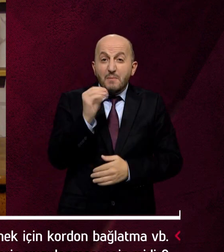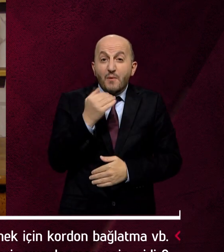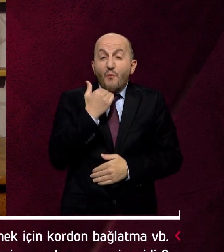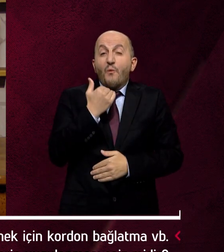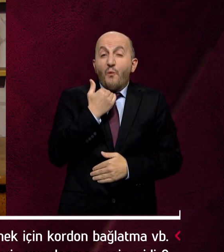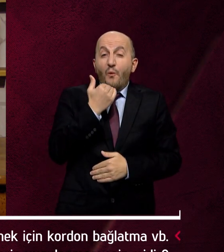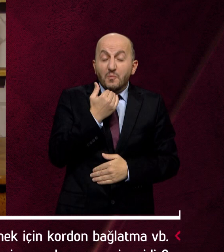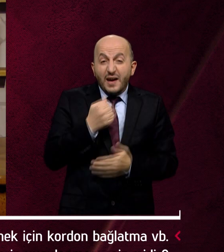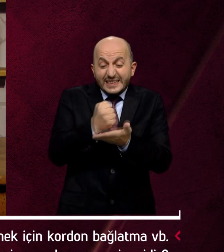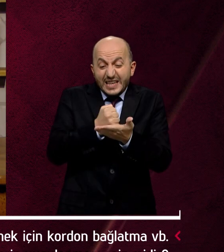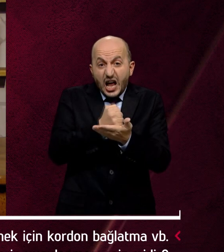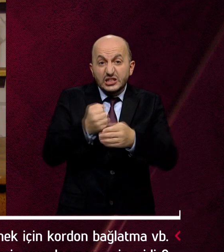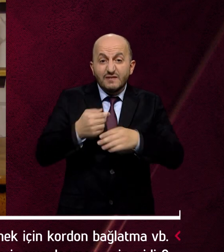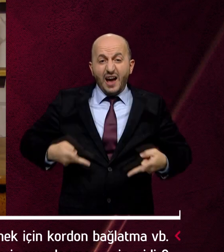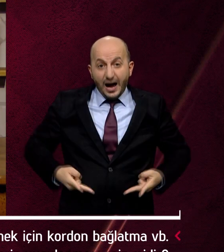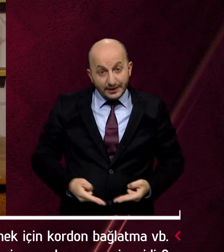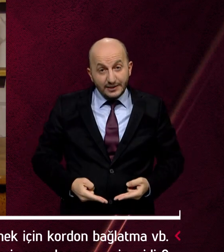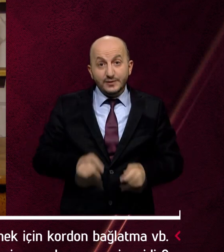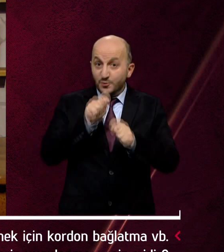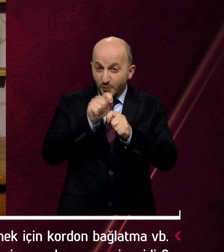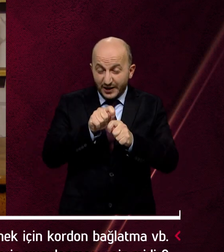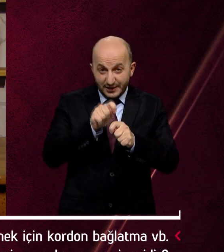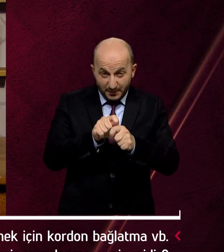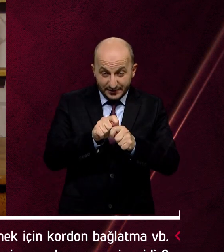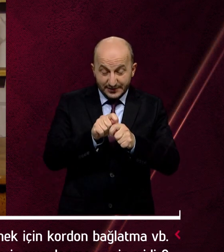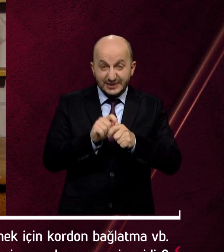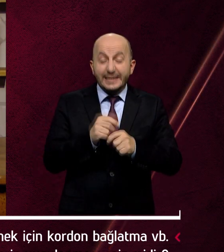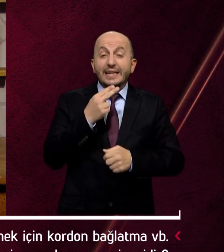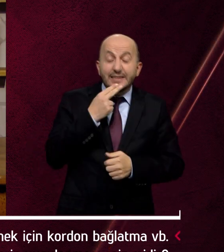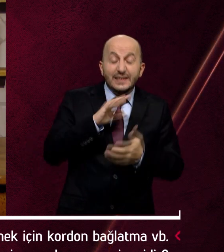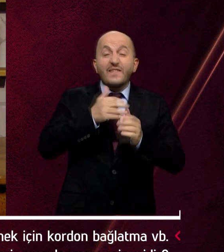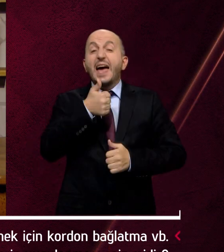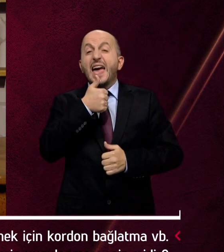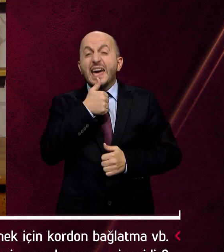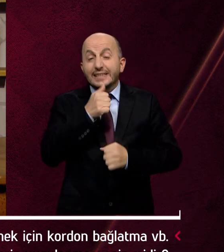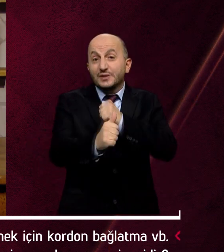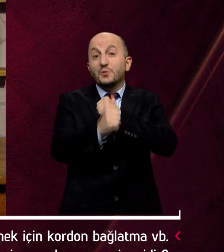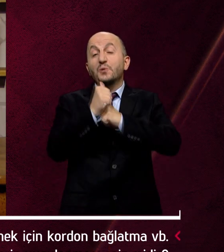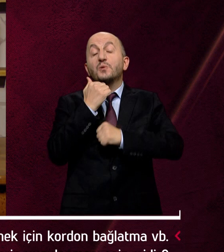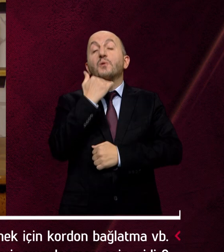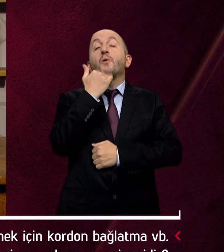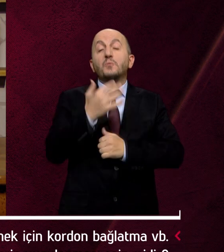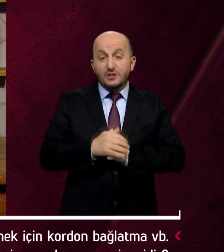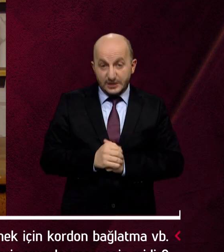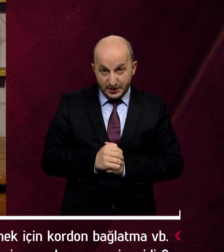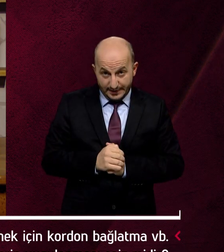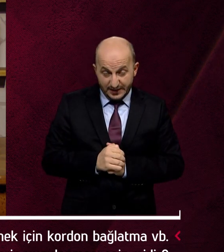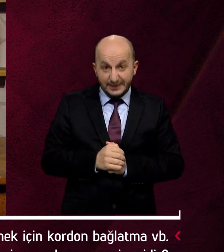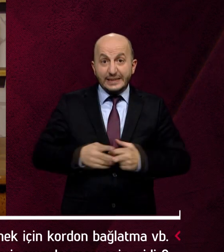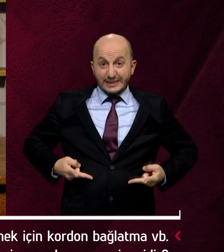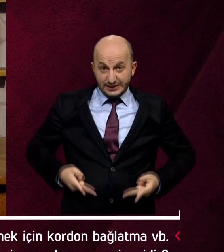kısırlığa yol açan ilaç ve aletlerin kullanılması, yani kadın veya erkeğin geri dönüşü olmayacak